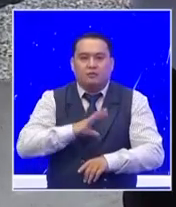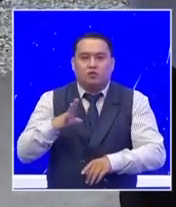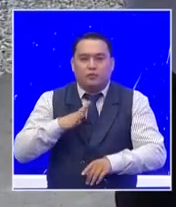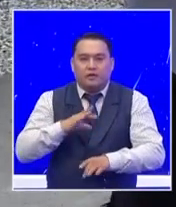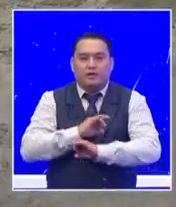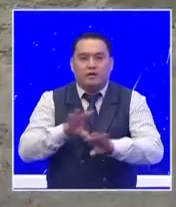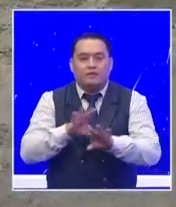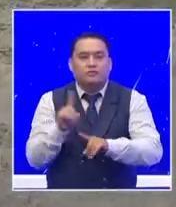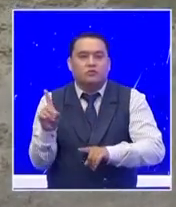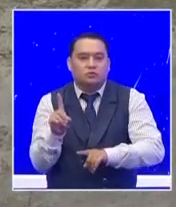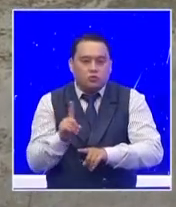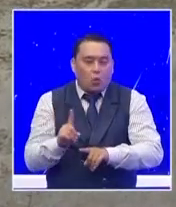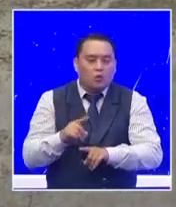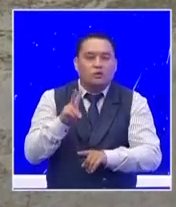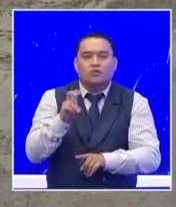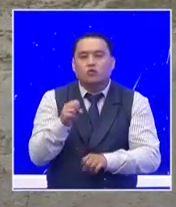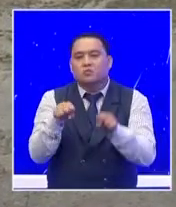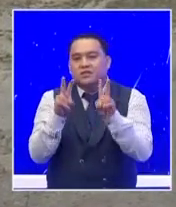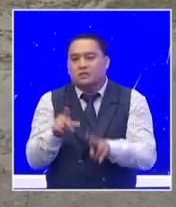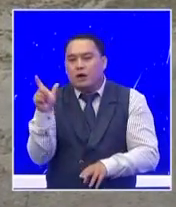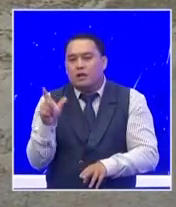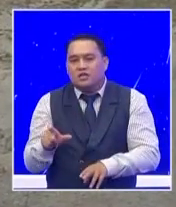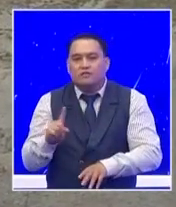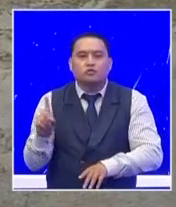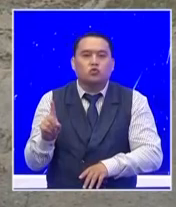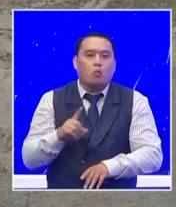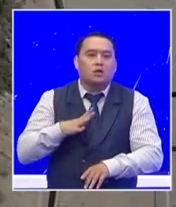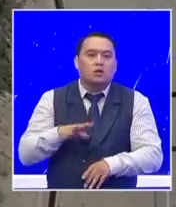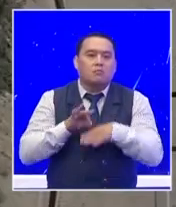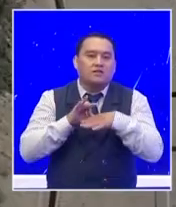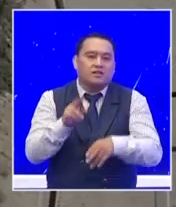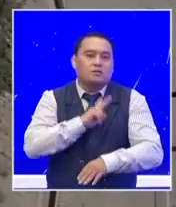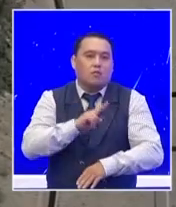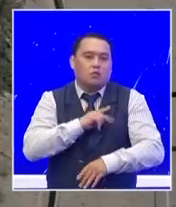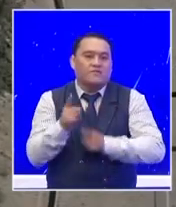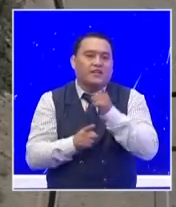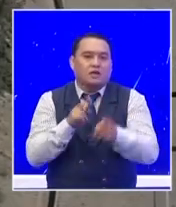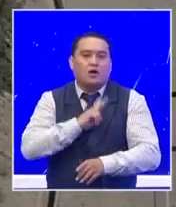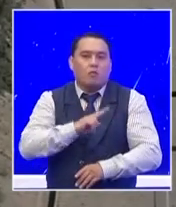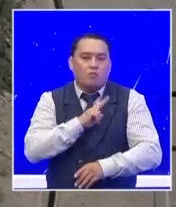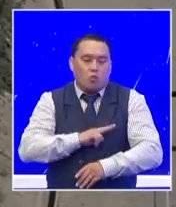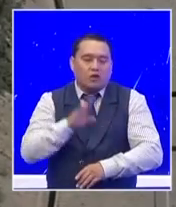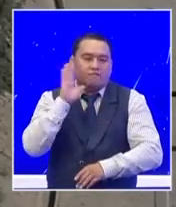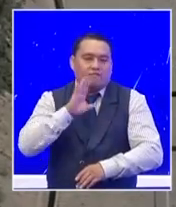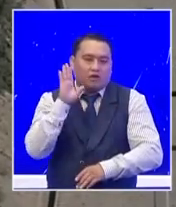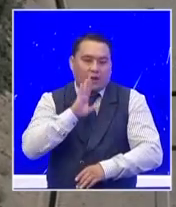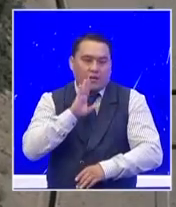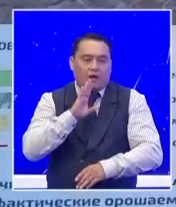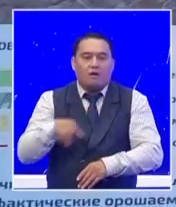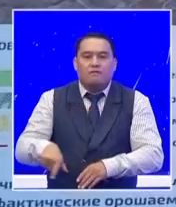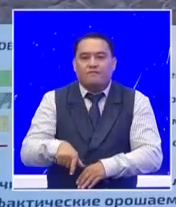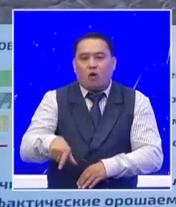на гидросооружении силами 200 специалистов строительных специальностей были проведены ремонтно-восстановительные работы тоннельного водовыпуска и